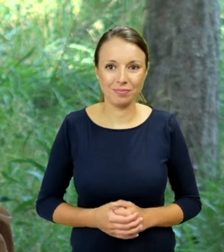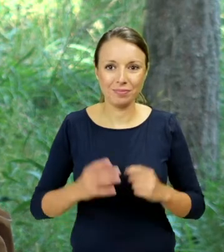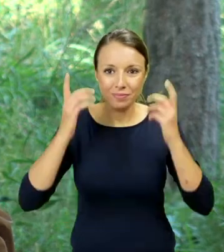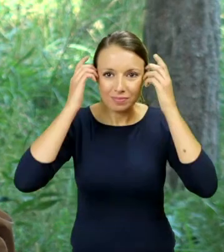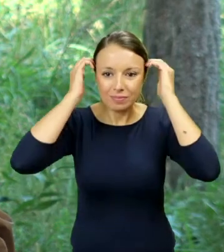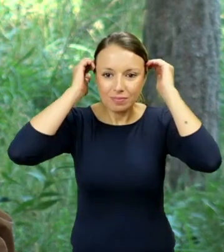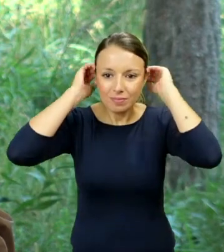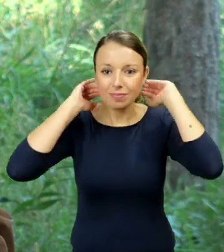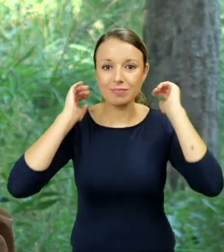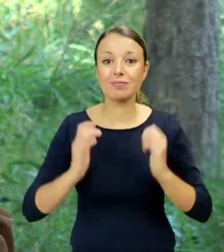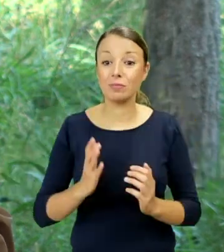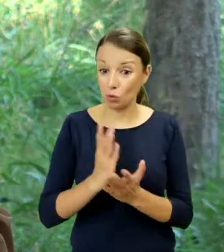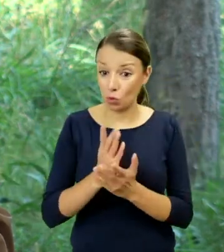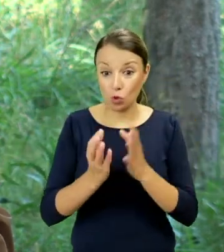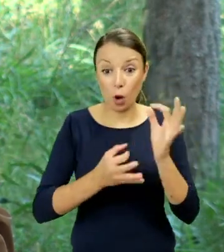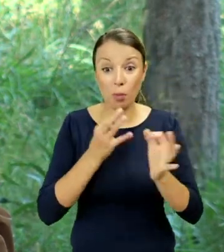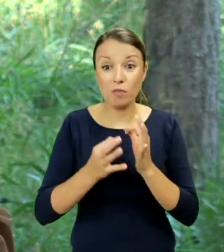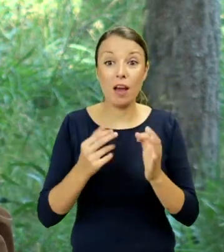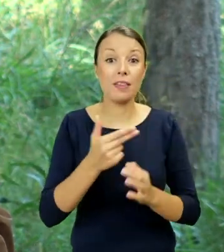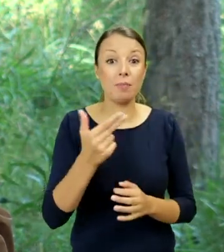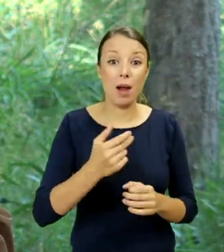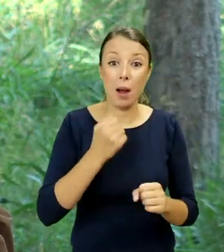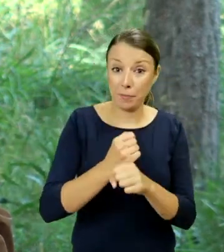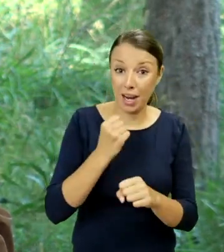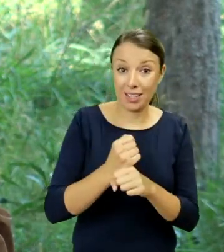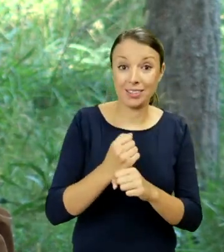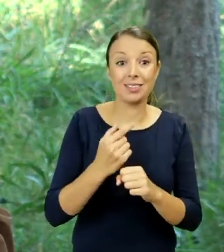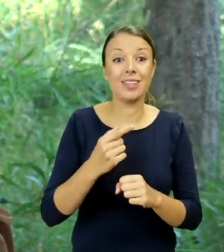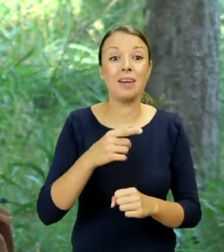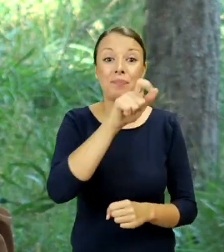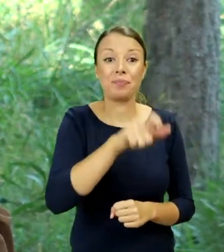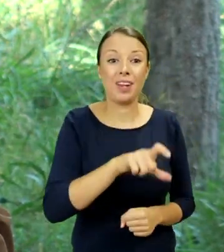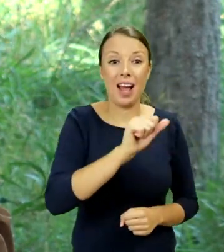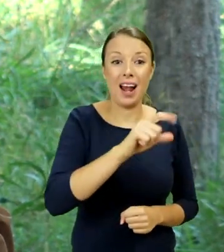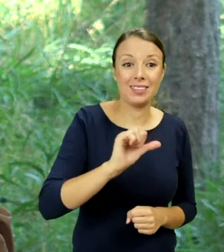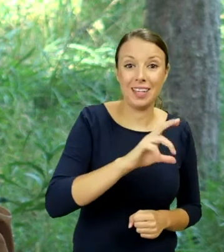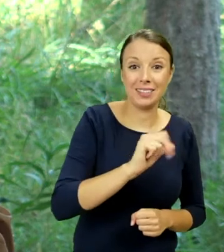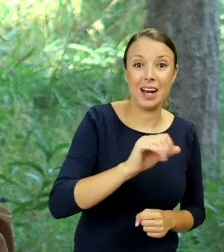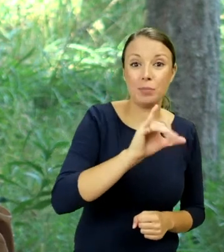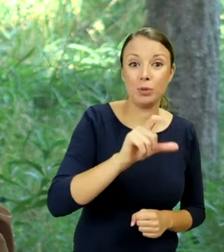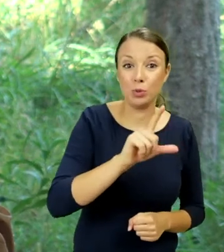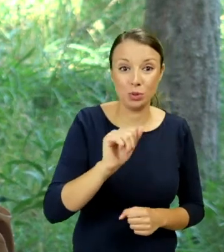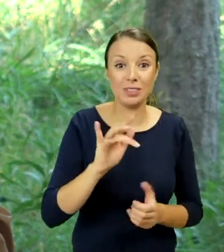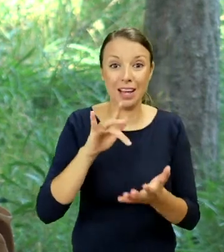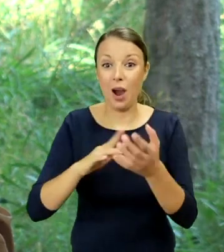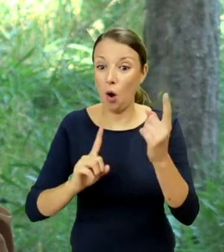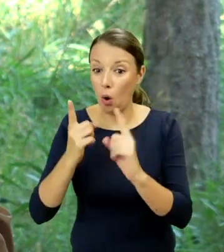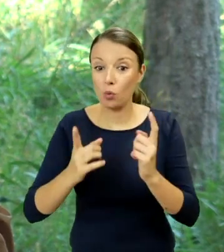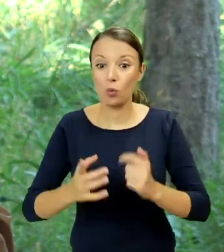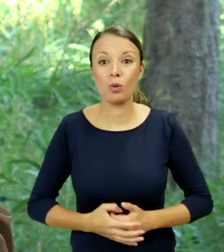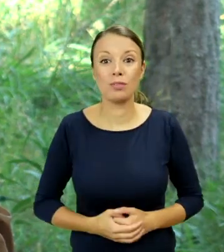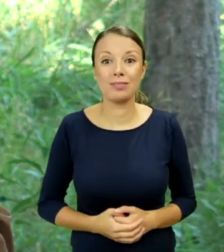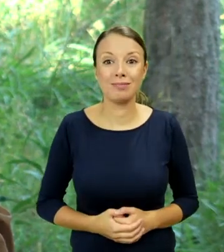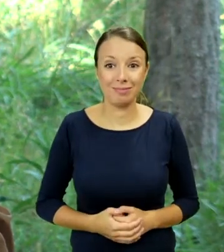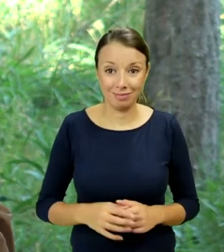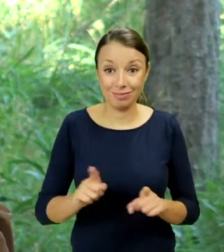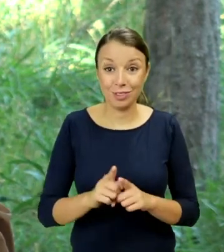o pracy Aleksandry Piłsudskiej w ogrodzie, o tym troszeczkę, jak wyglądało